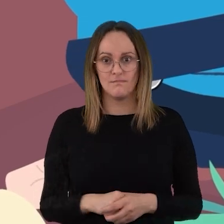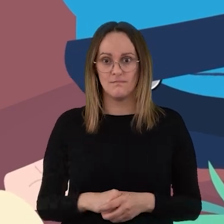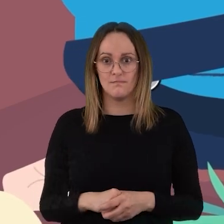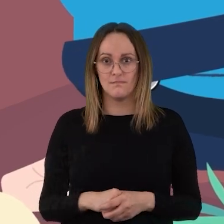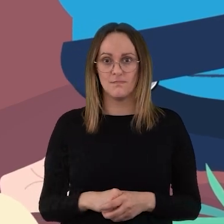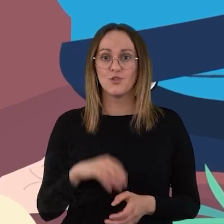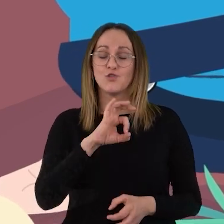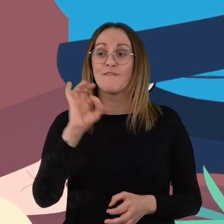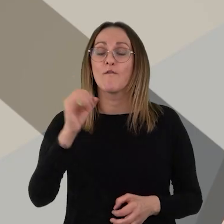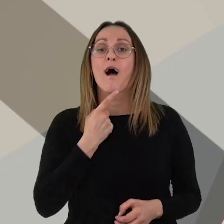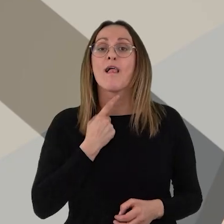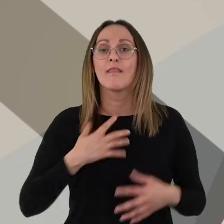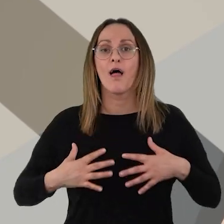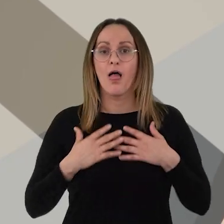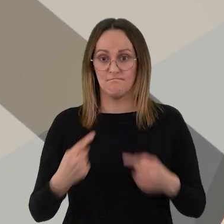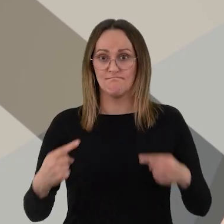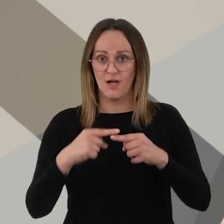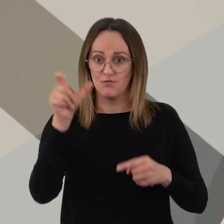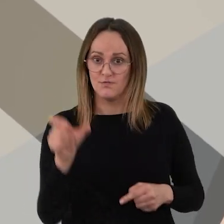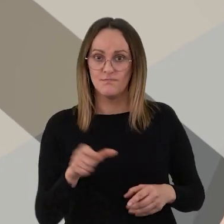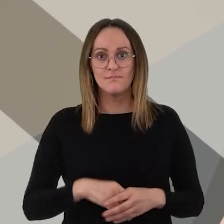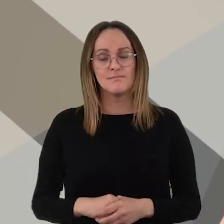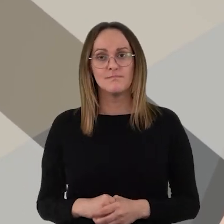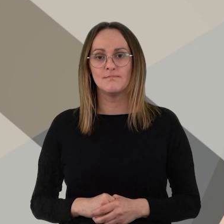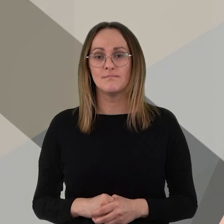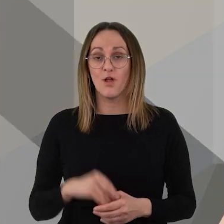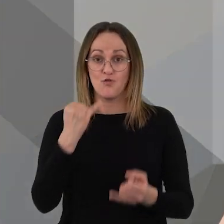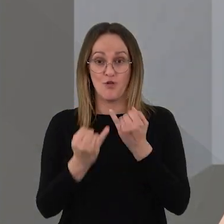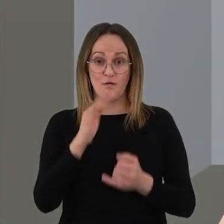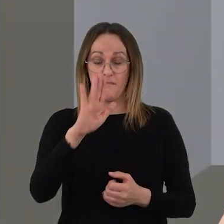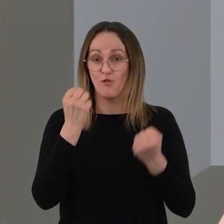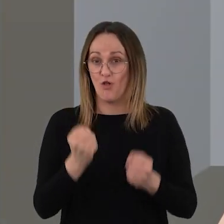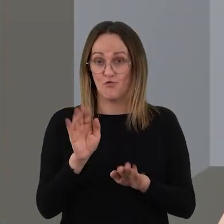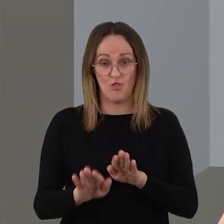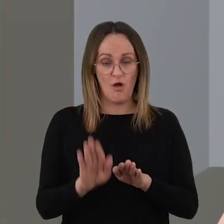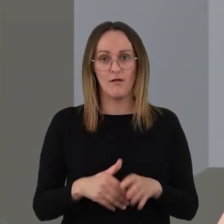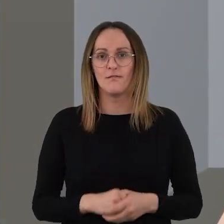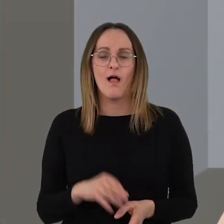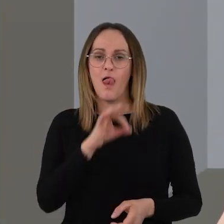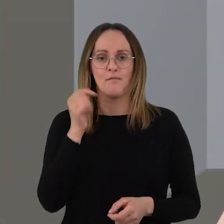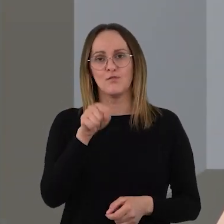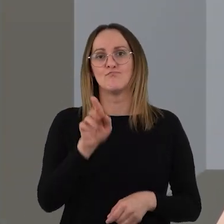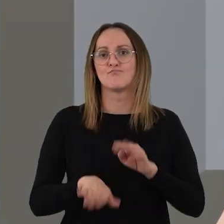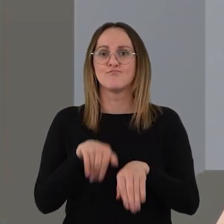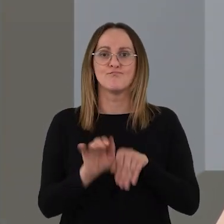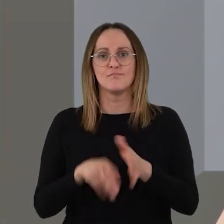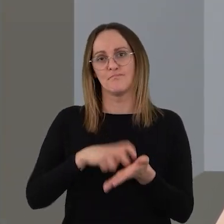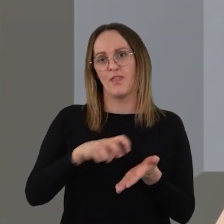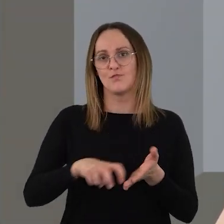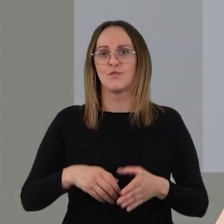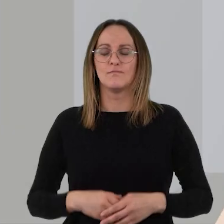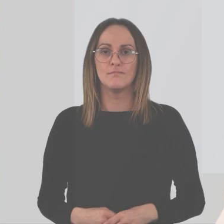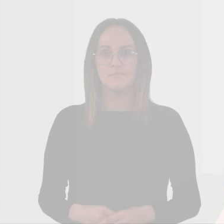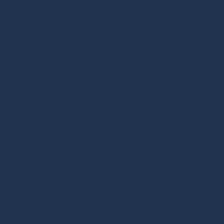grasz? Czy to właśnie adrenalina, której pragniesz? Jeśli masz ciężką nogę, lepiej rozchodź ją